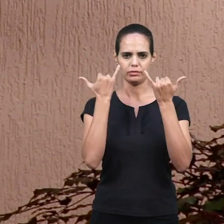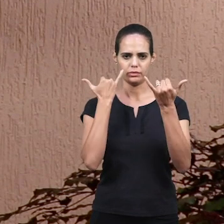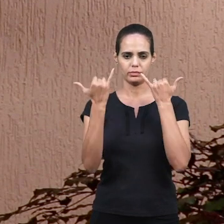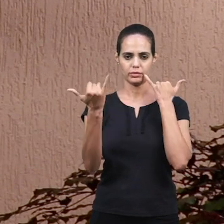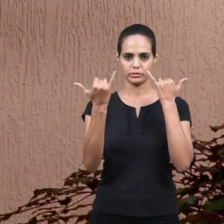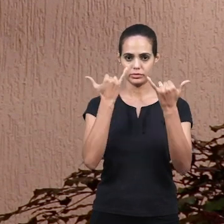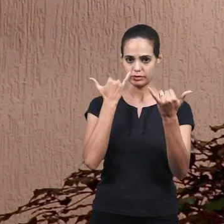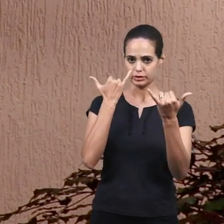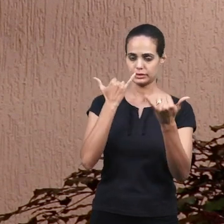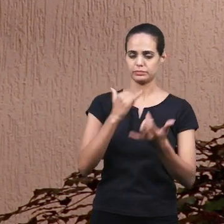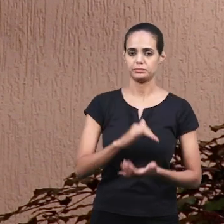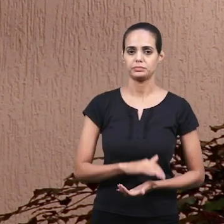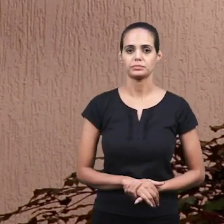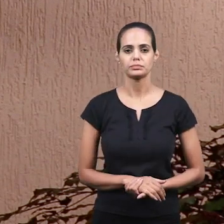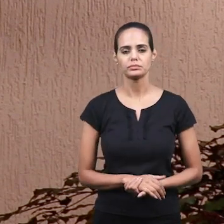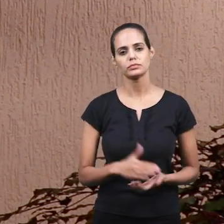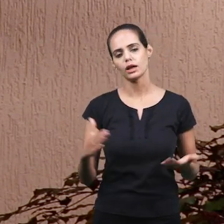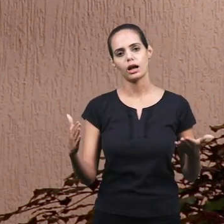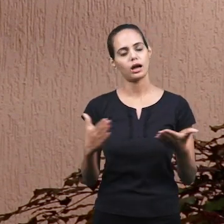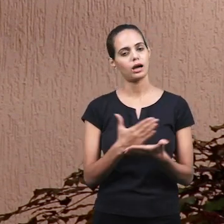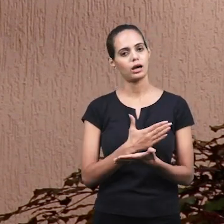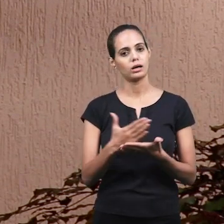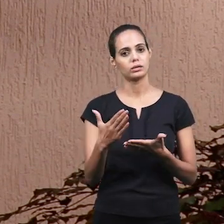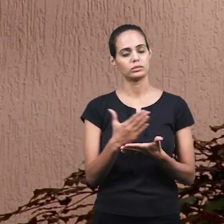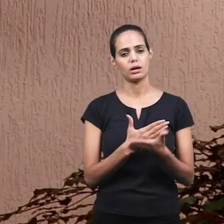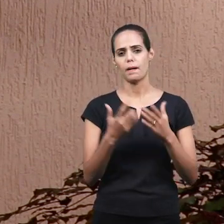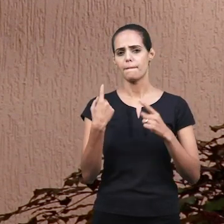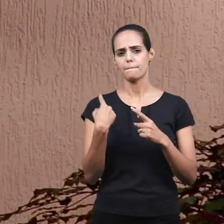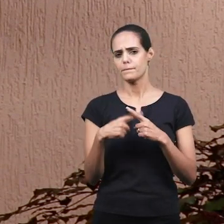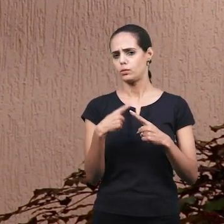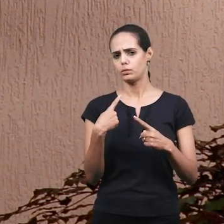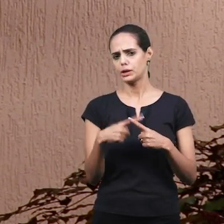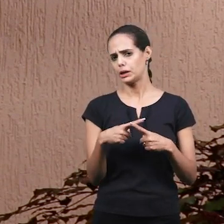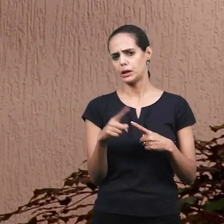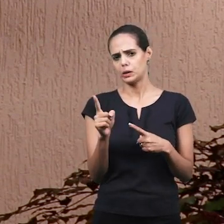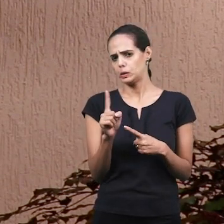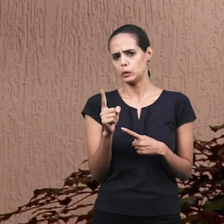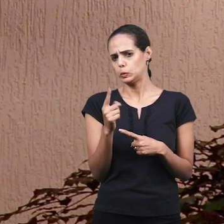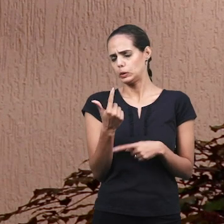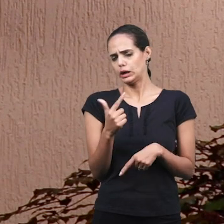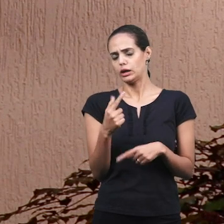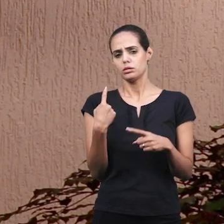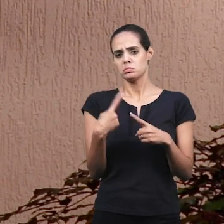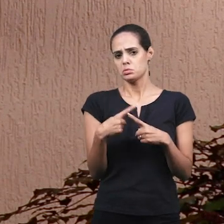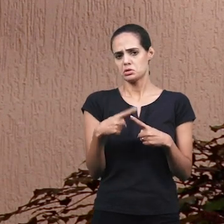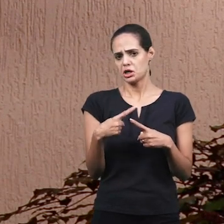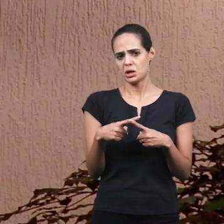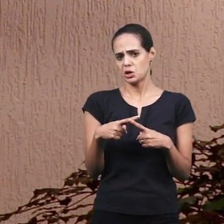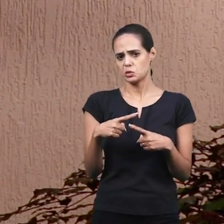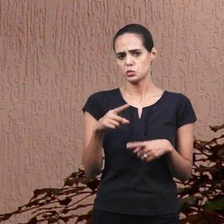informations, elles ne sont pas données, elles ne sont pas